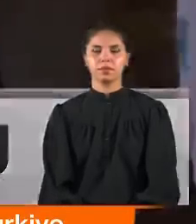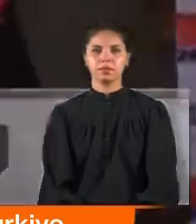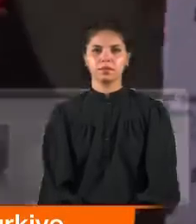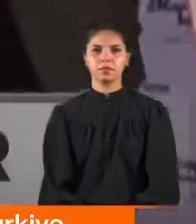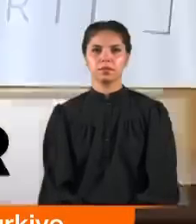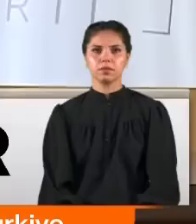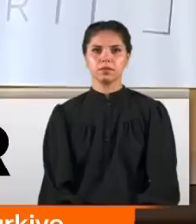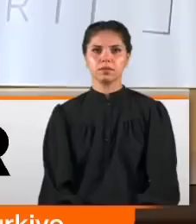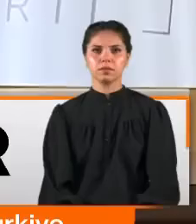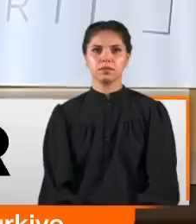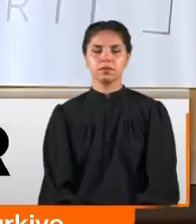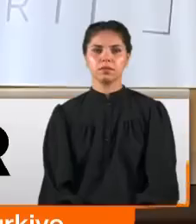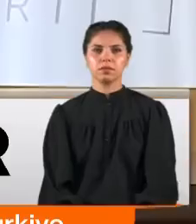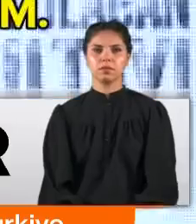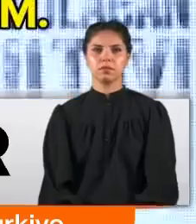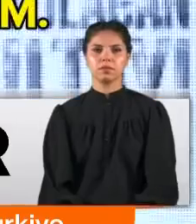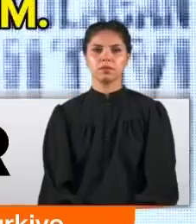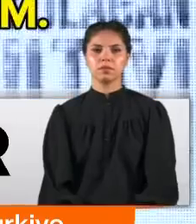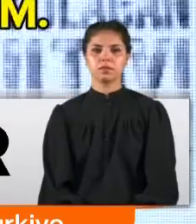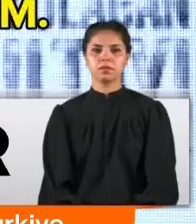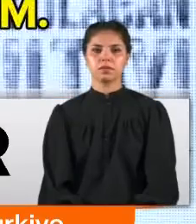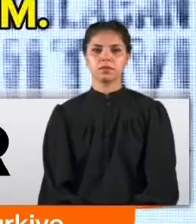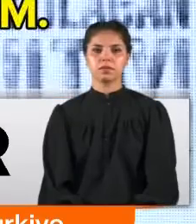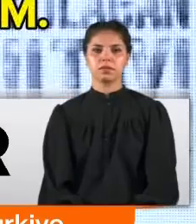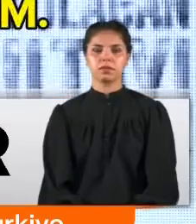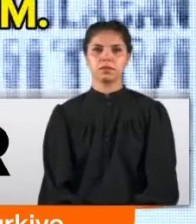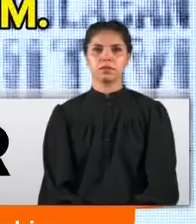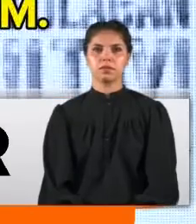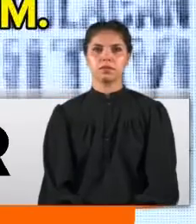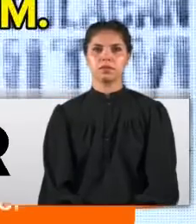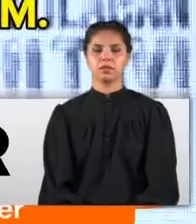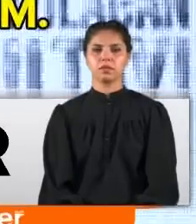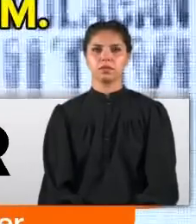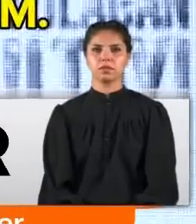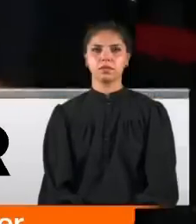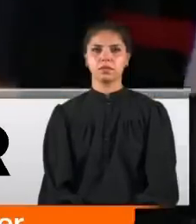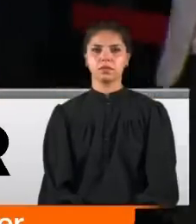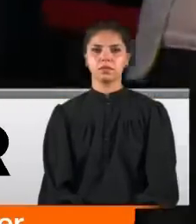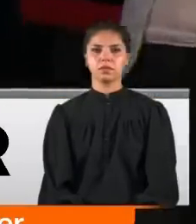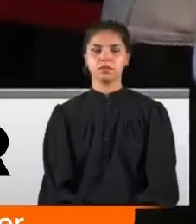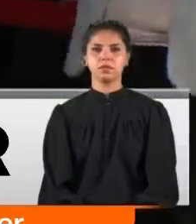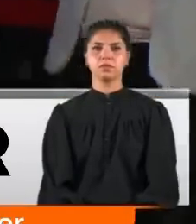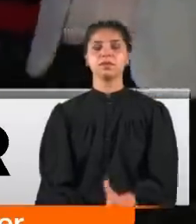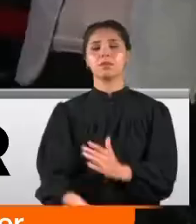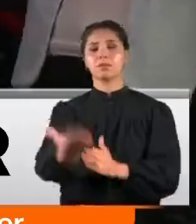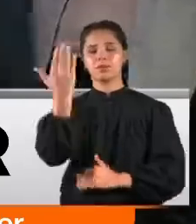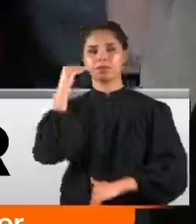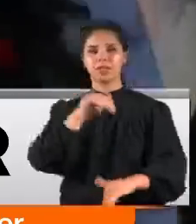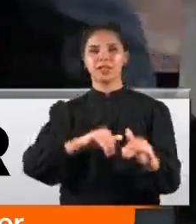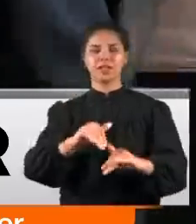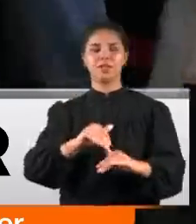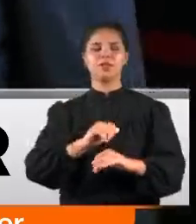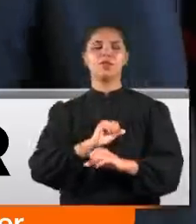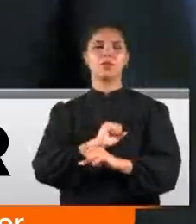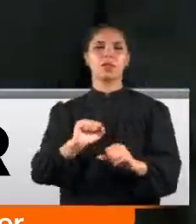başlangıç olacağını da ifade etmek istiyorum. Bundan sonra size hayatta başarılar diliyorum. Sinyalini seçim hezimetinden hemen